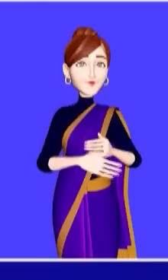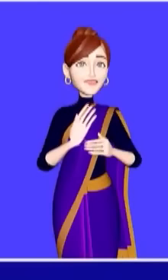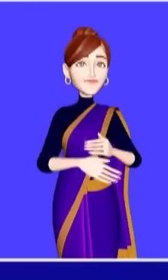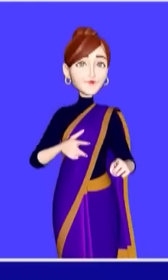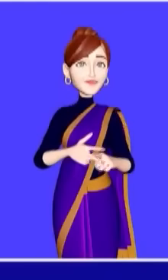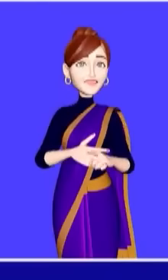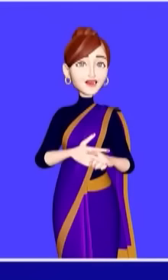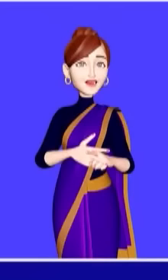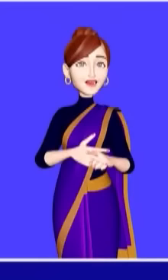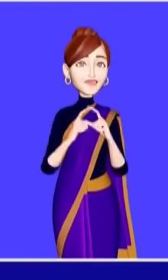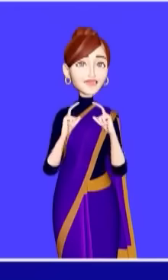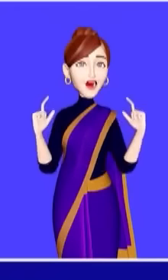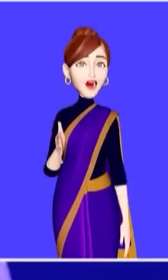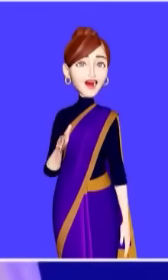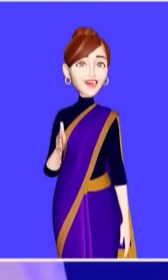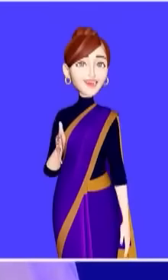एआई को